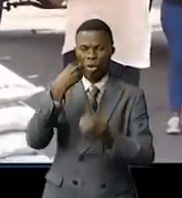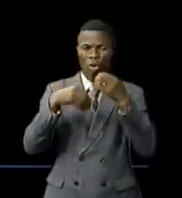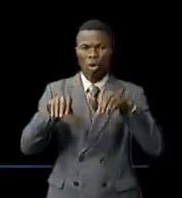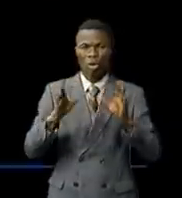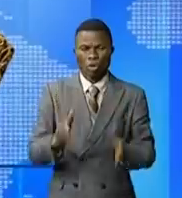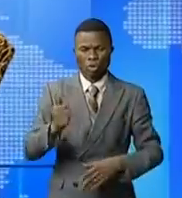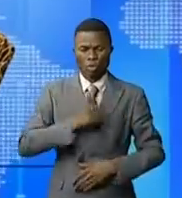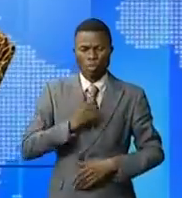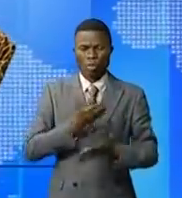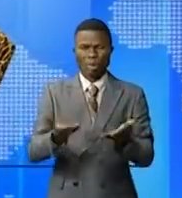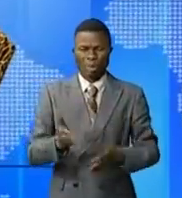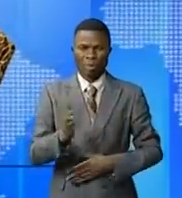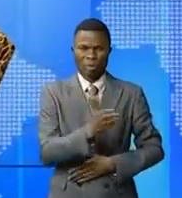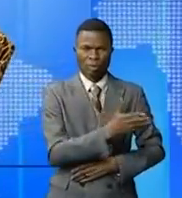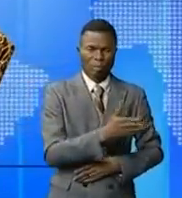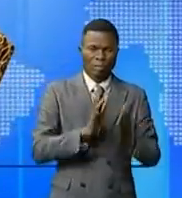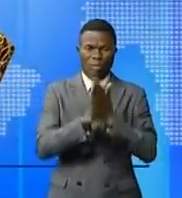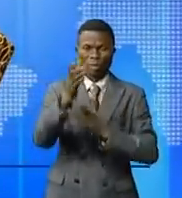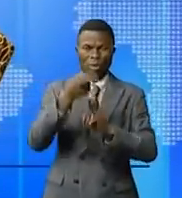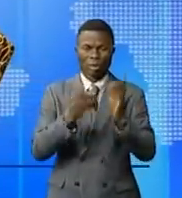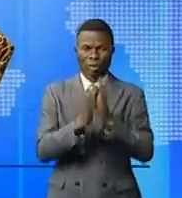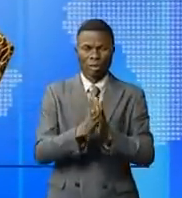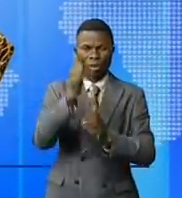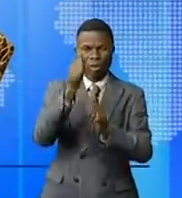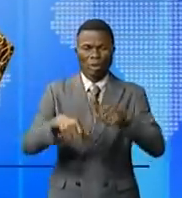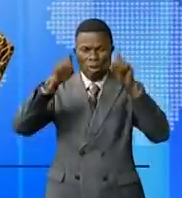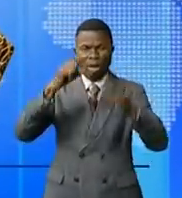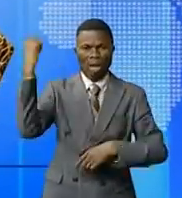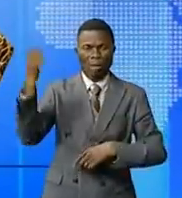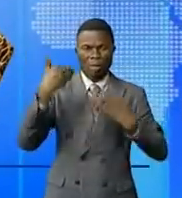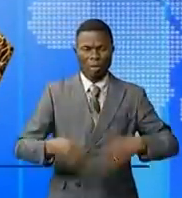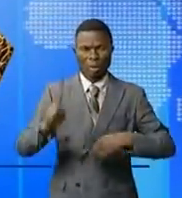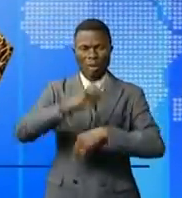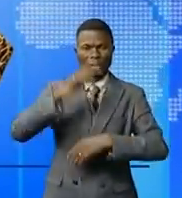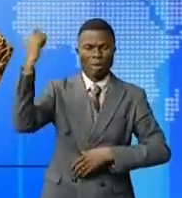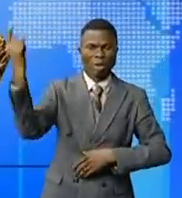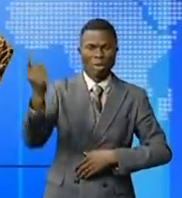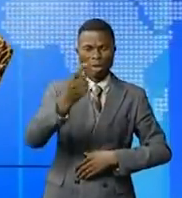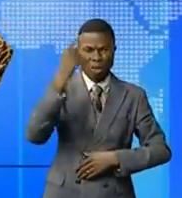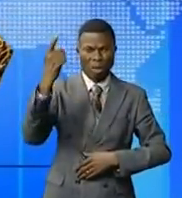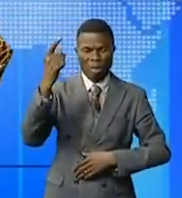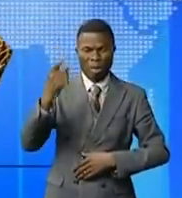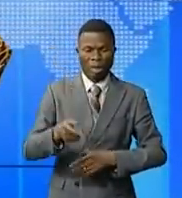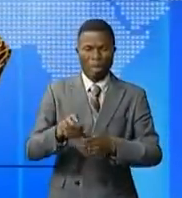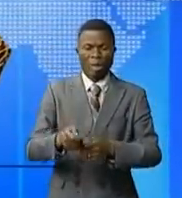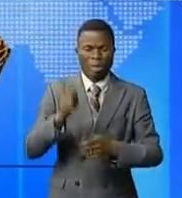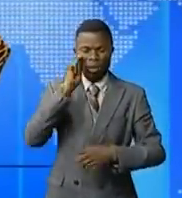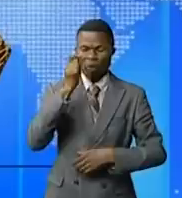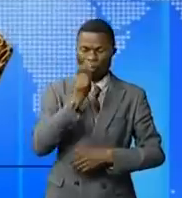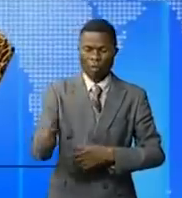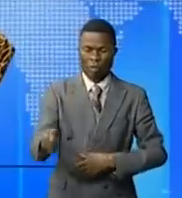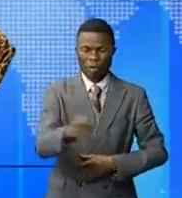Business. Le 15 octobre de chaque année, le monde célèbre la Journée internationale de la canne blanche. La